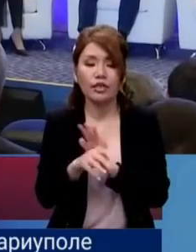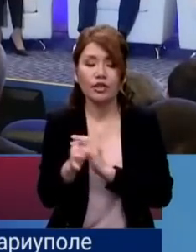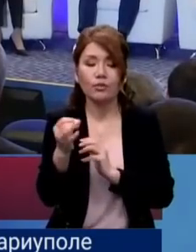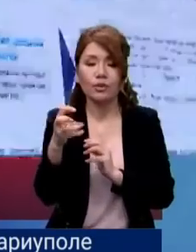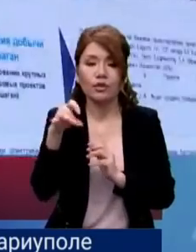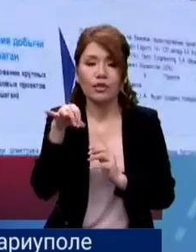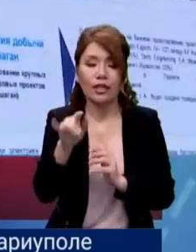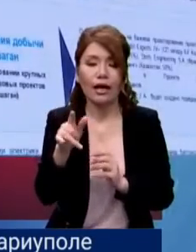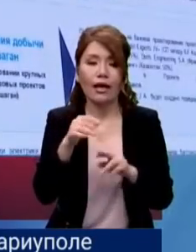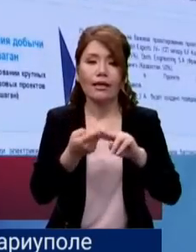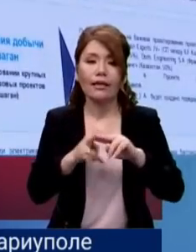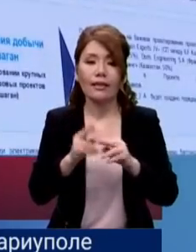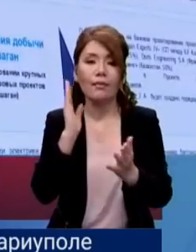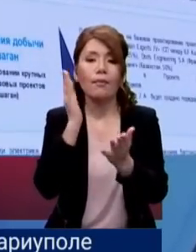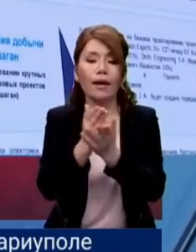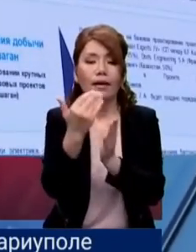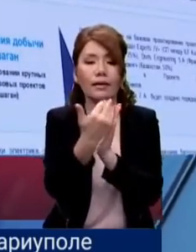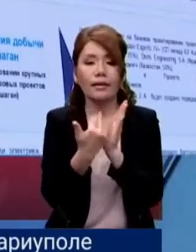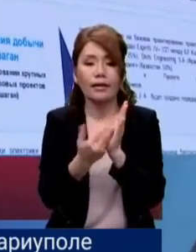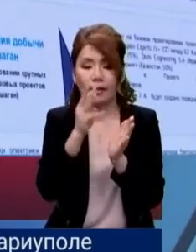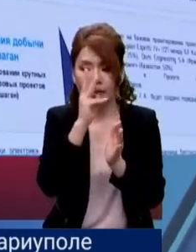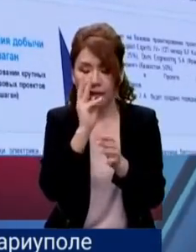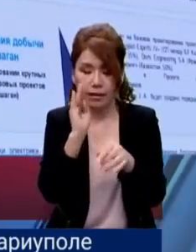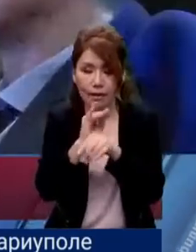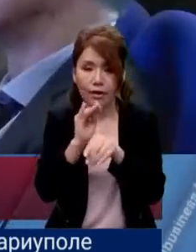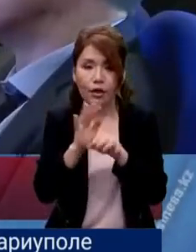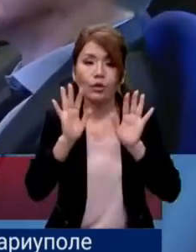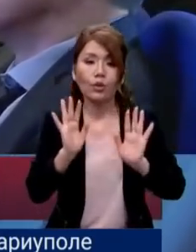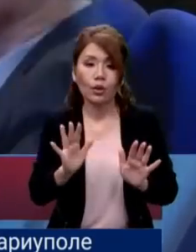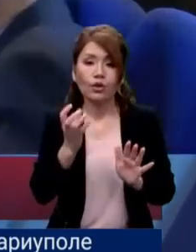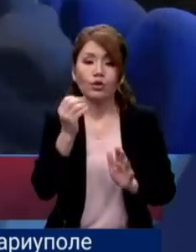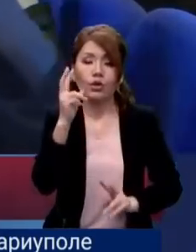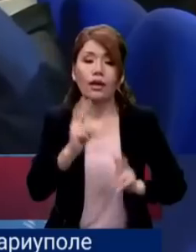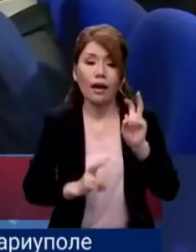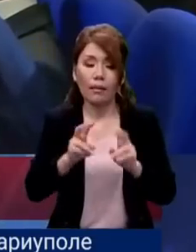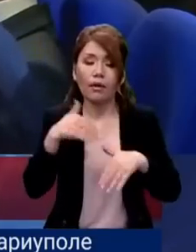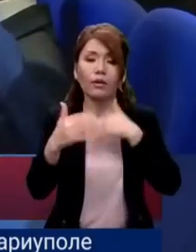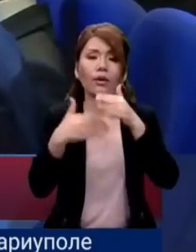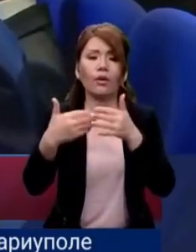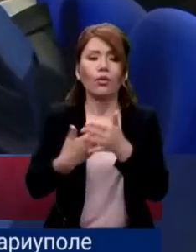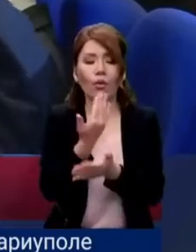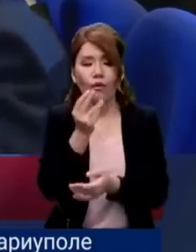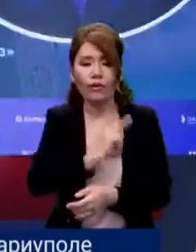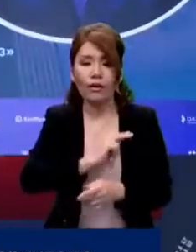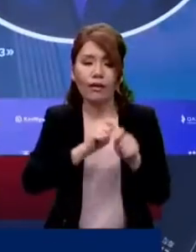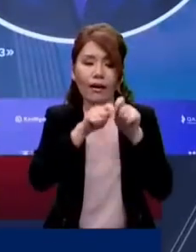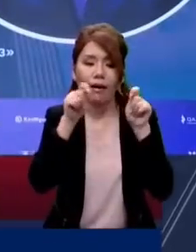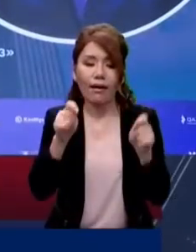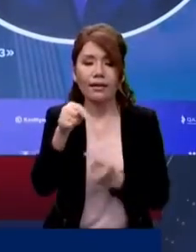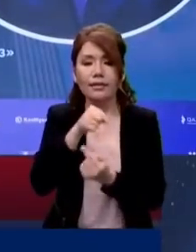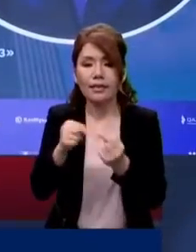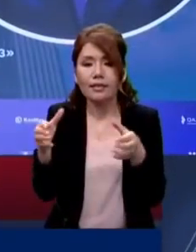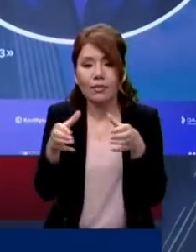Тоғжановтың сөзінше, бағдарлама тікелей жалақы өсірумен ғана шектелмейді. Өңдеу өнеркәсібін дамыту, жаңа жұмыс орындарын ашу, шағын және